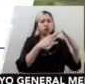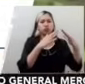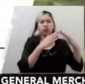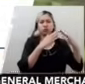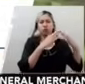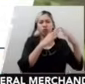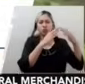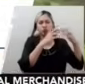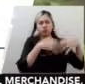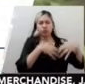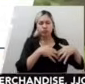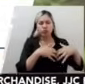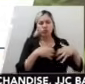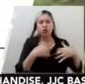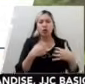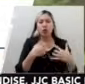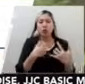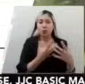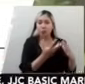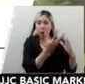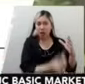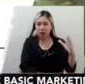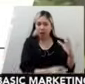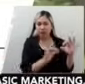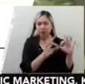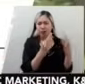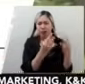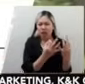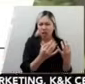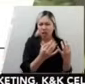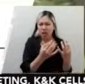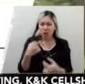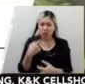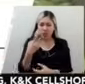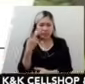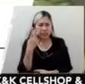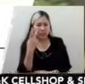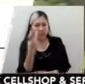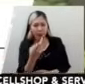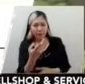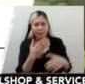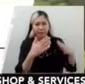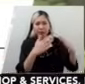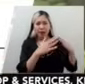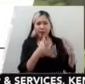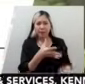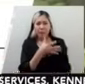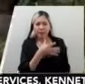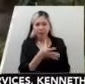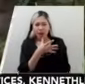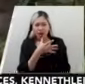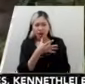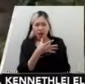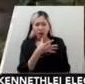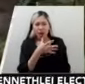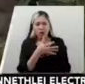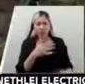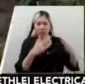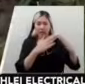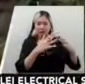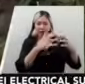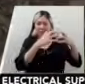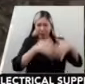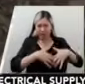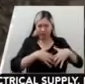bahay. Ano na lang po, lupa na lang po, saka malalaking batid yung kumalit po na ginakayo ng bahay. Natagpo ang patay